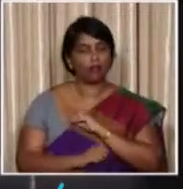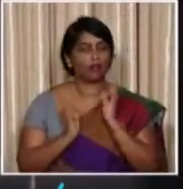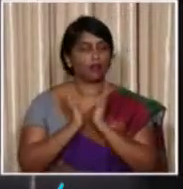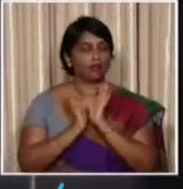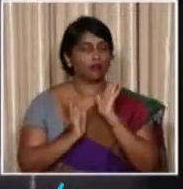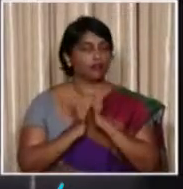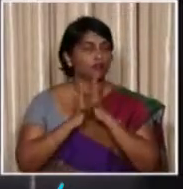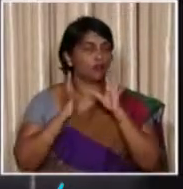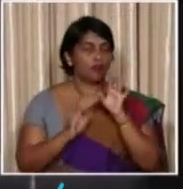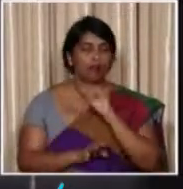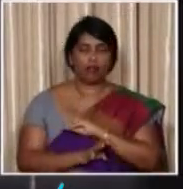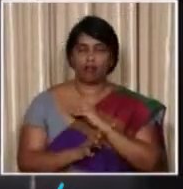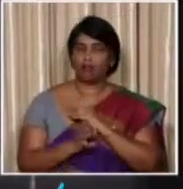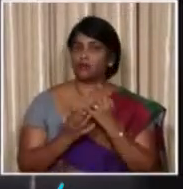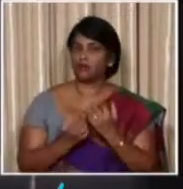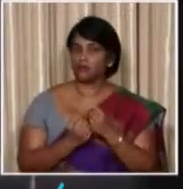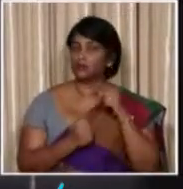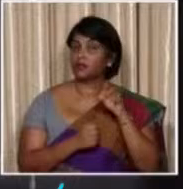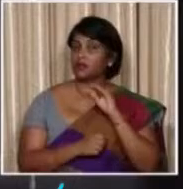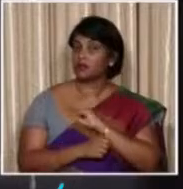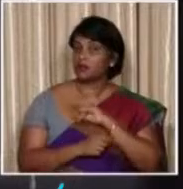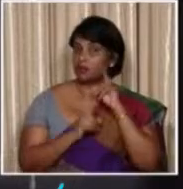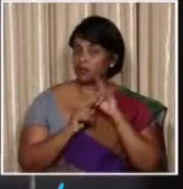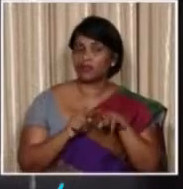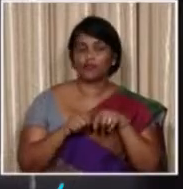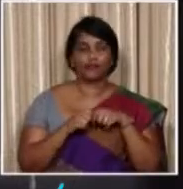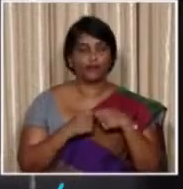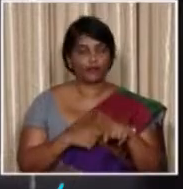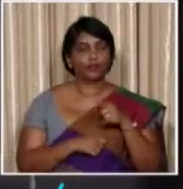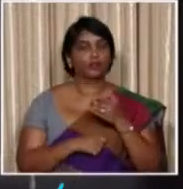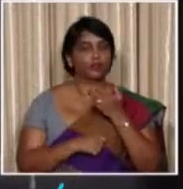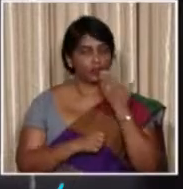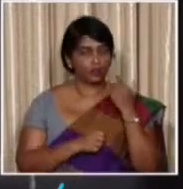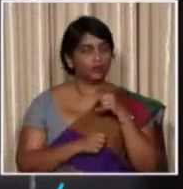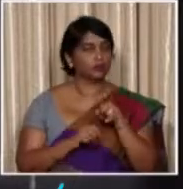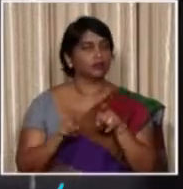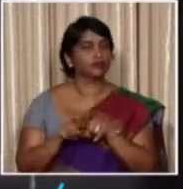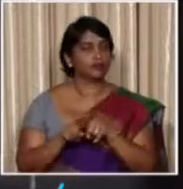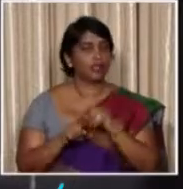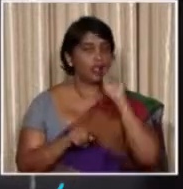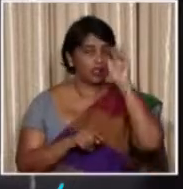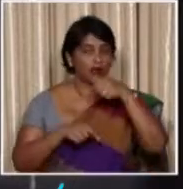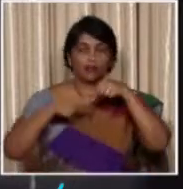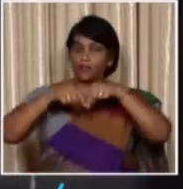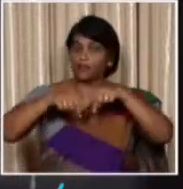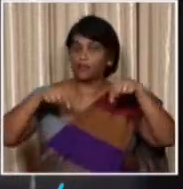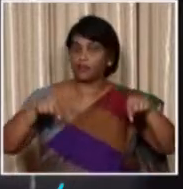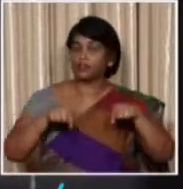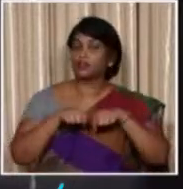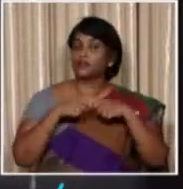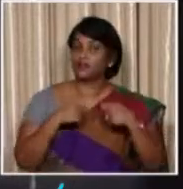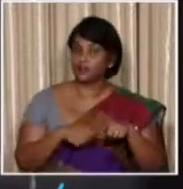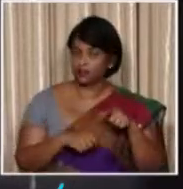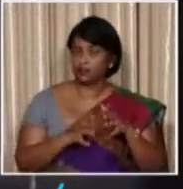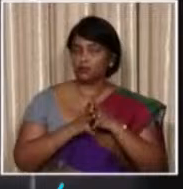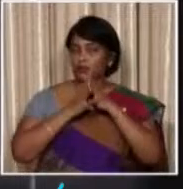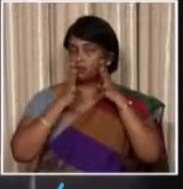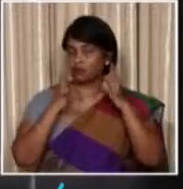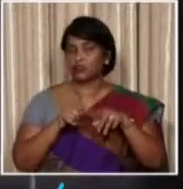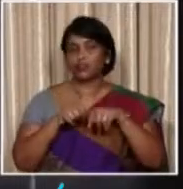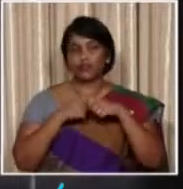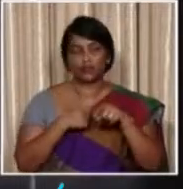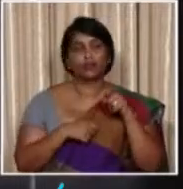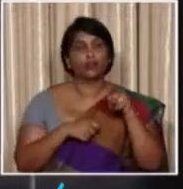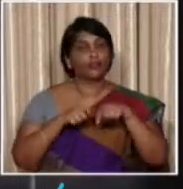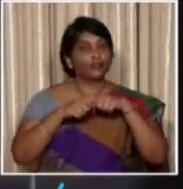හරහා විශාල ලාභයක් ලබනවා. ඒ ලාභයෙන් මේවට වියදම් කරන්න පුළුවන්. ඊට අමතරව අලි වැටවල් වලට යන වියදම විශාල වියදමක්.